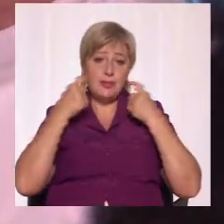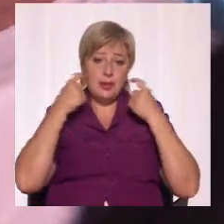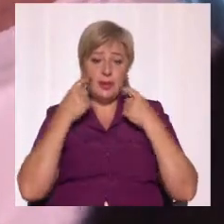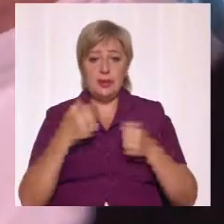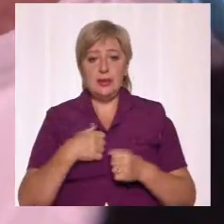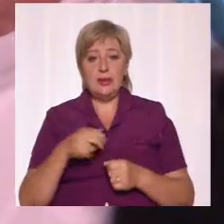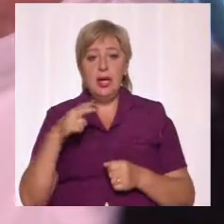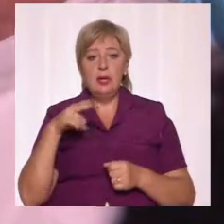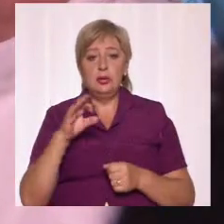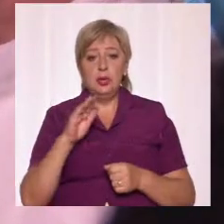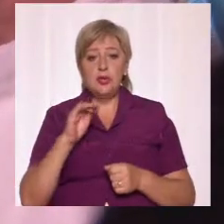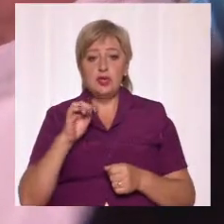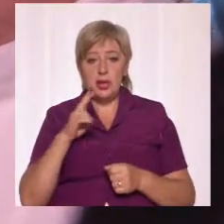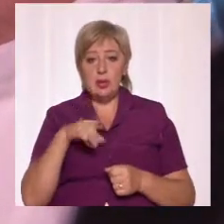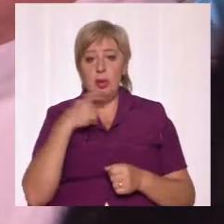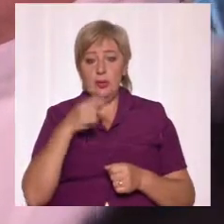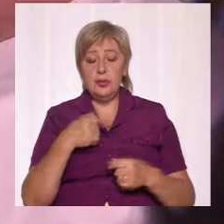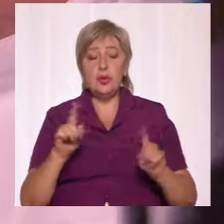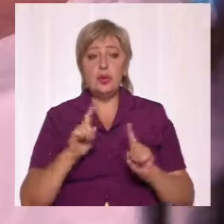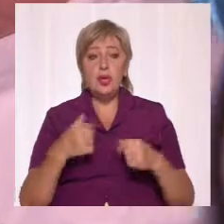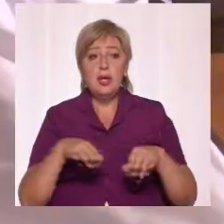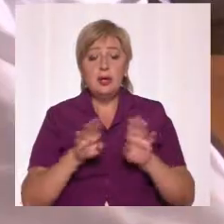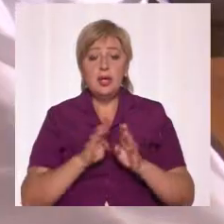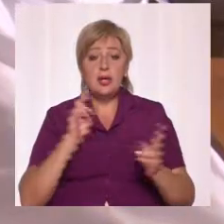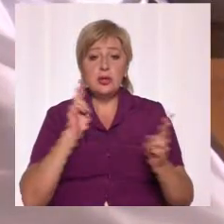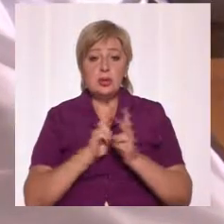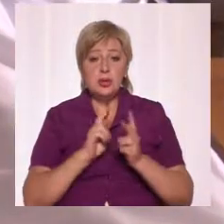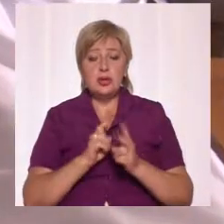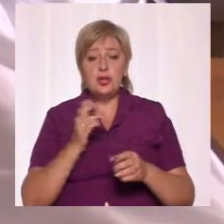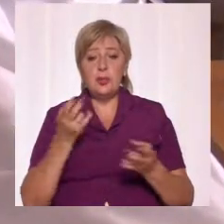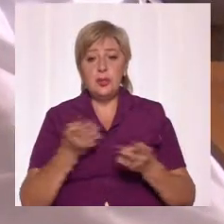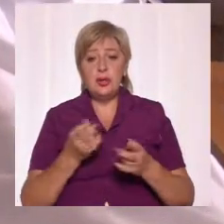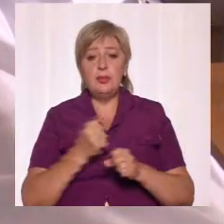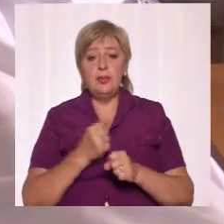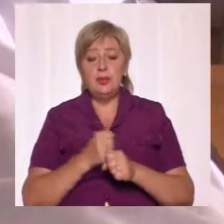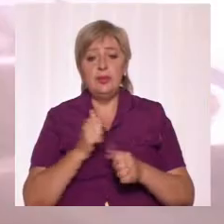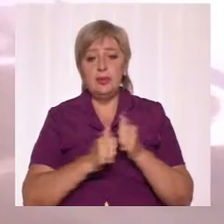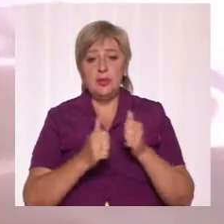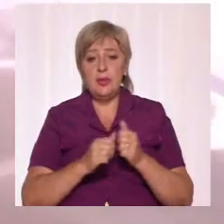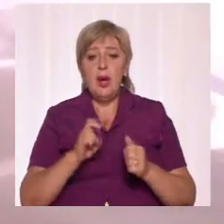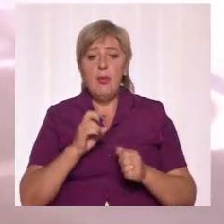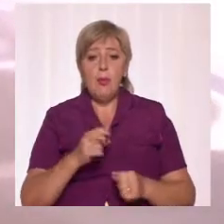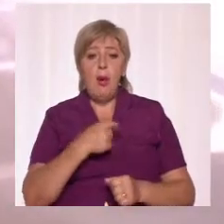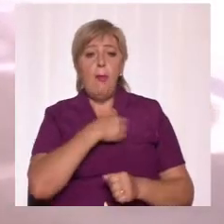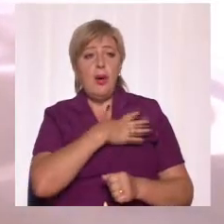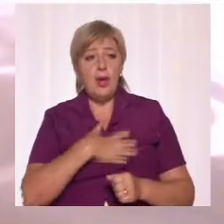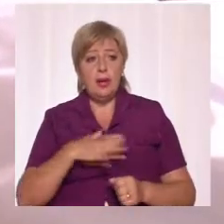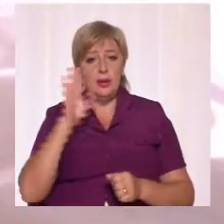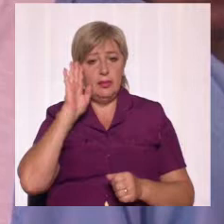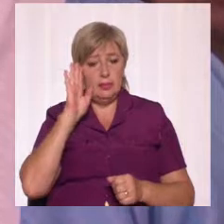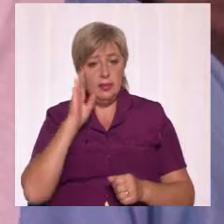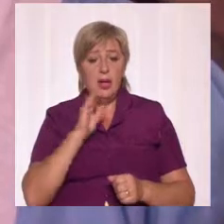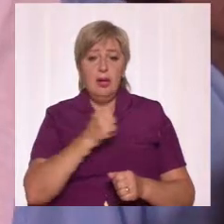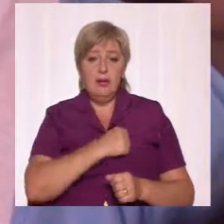В'ячеслав Довженко говорить, що такі зустрічі потрібно робити частіше, бо пораненим військовослужбовцям потрібна і моральна